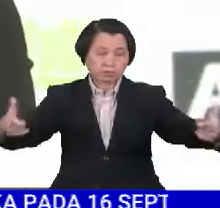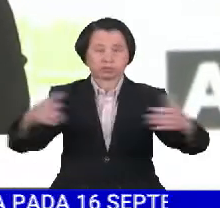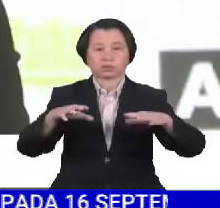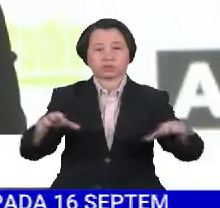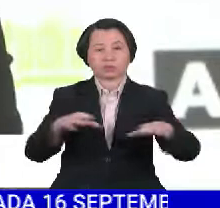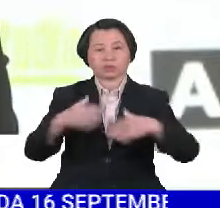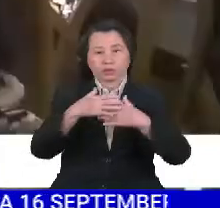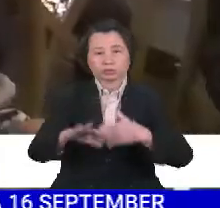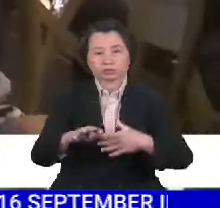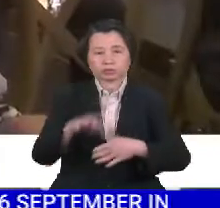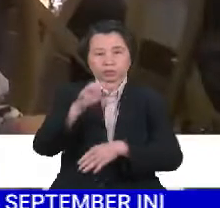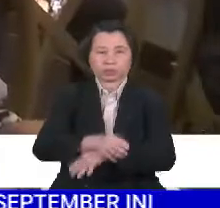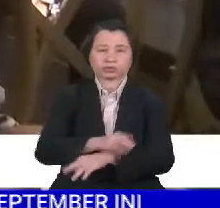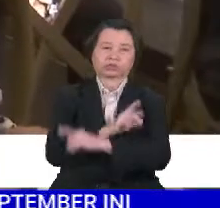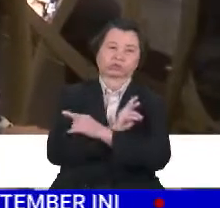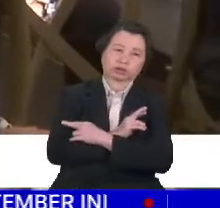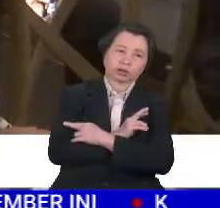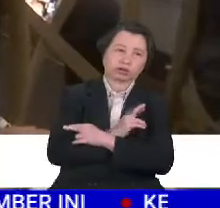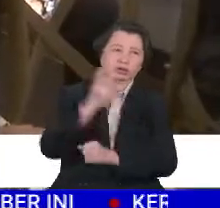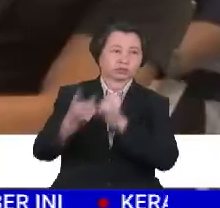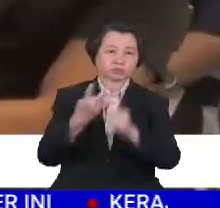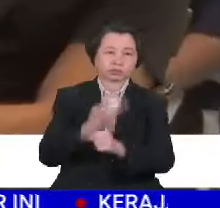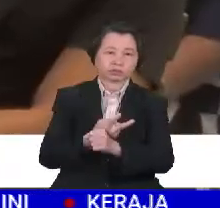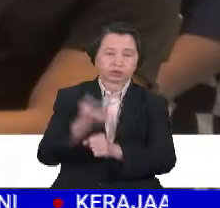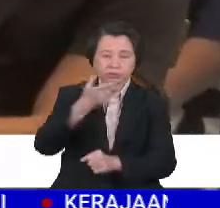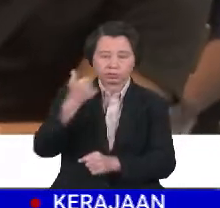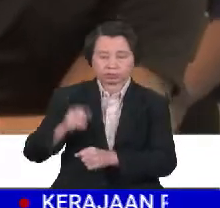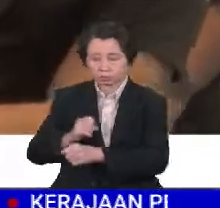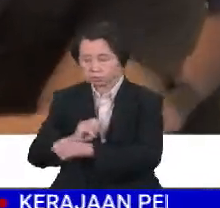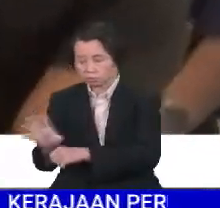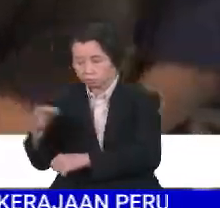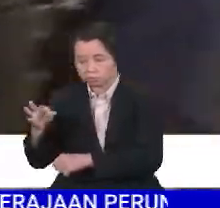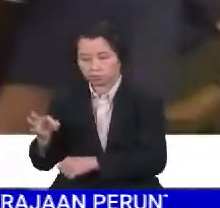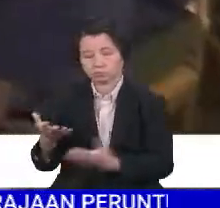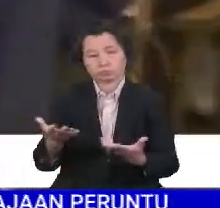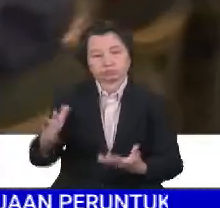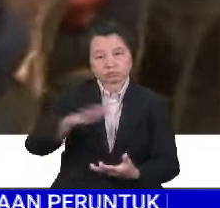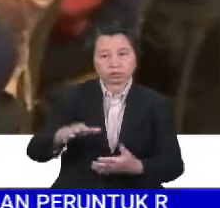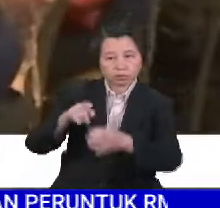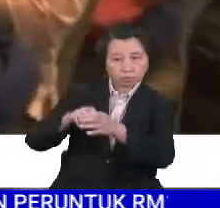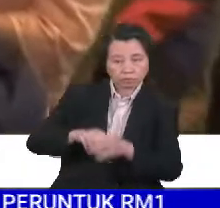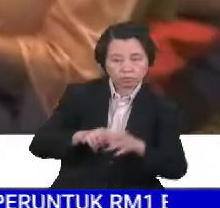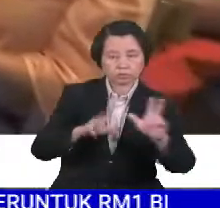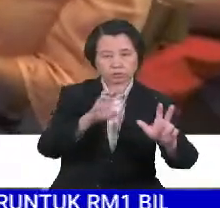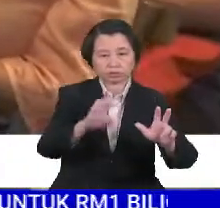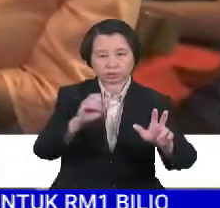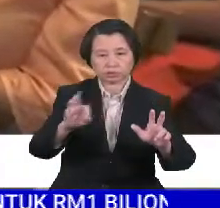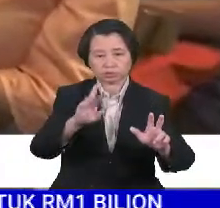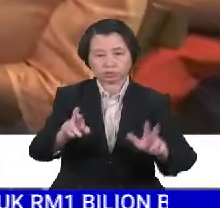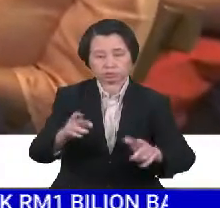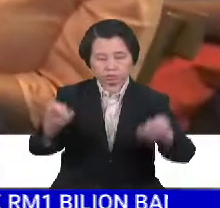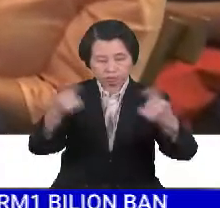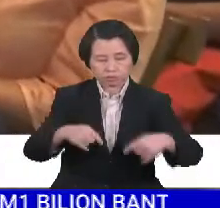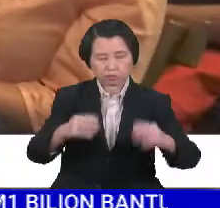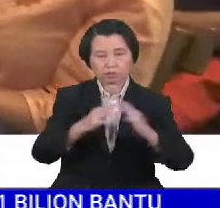diadakan setelah terpaksa direhab hanya selama dua tahun akibatkan demikian ia disangka menarik 300.000 pengunjung ke